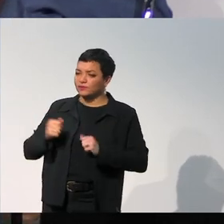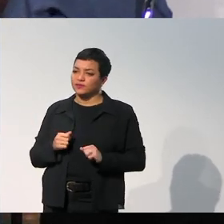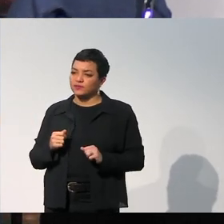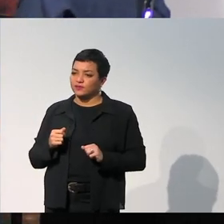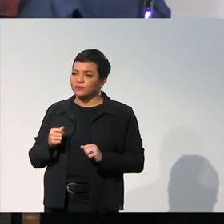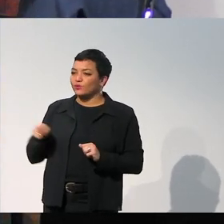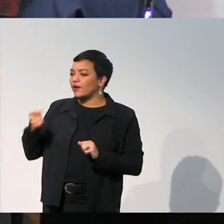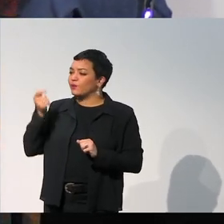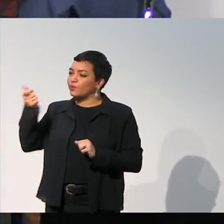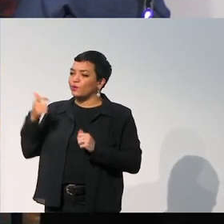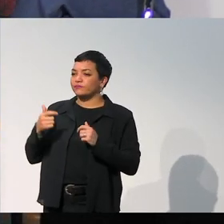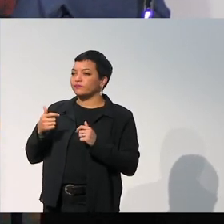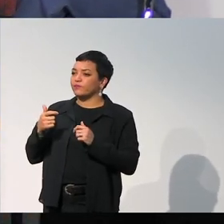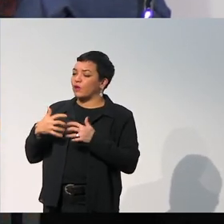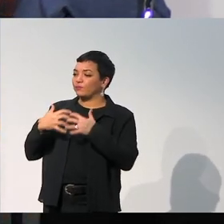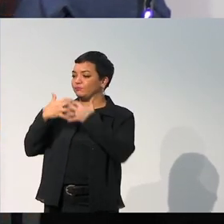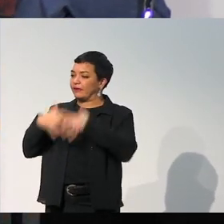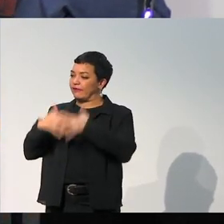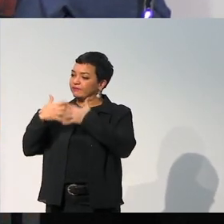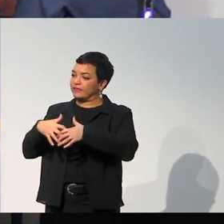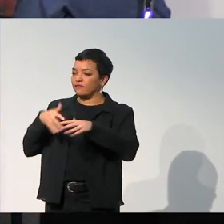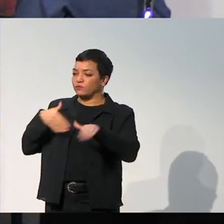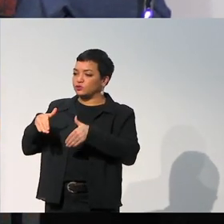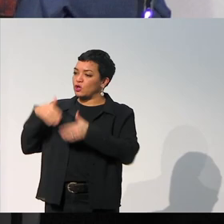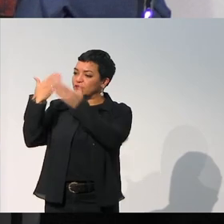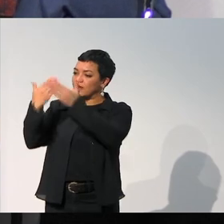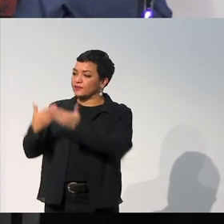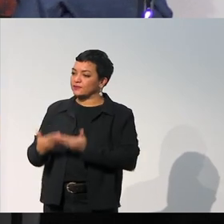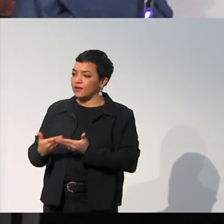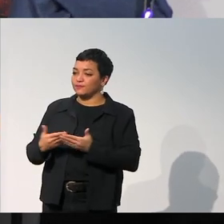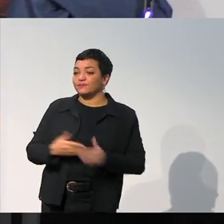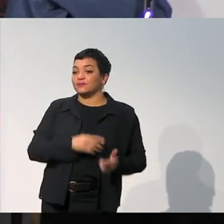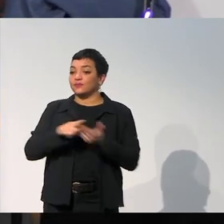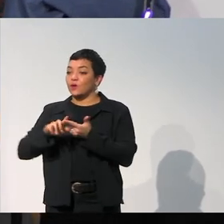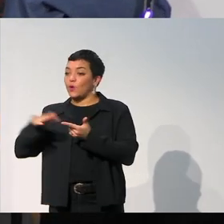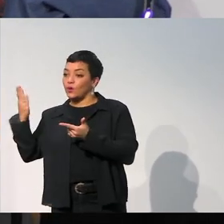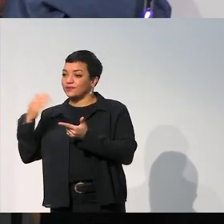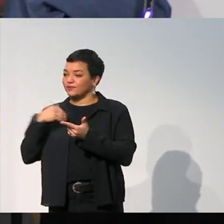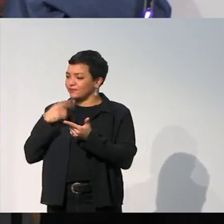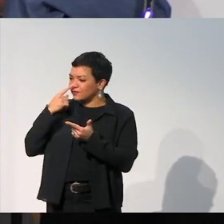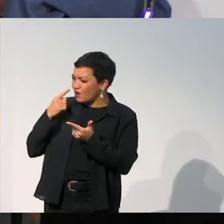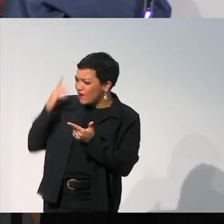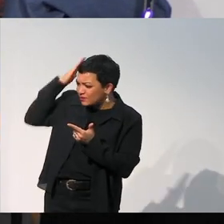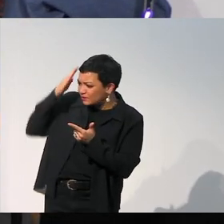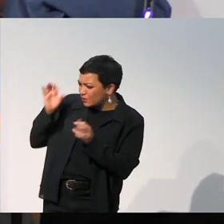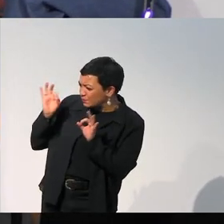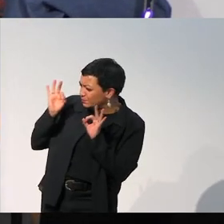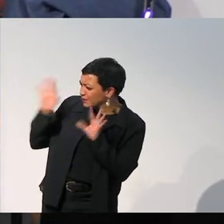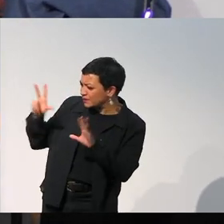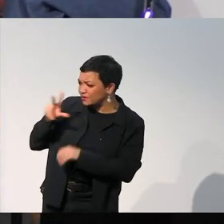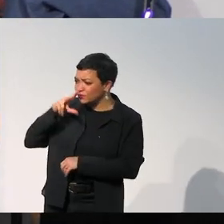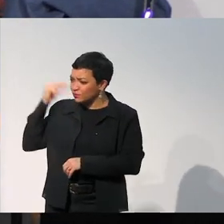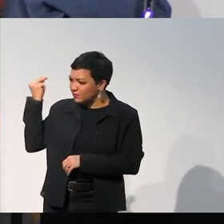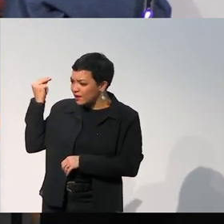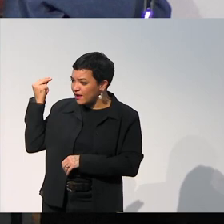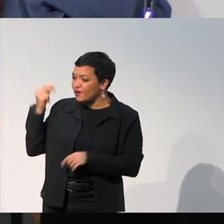un peu mécaniste de l'animal. Et de l'autre côté, il y a les tentations anthropomorphiques qu'on peut avoir et qui, quelquefois, sont justifiées,